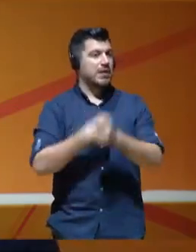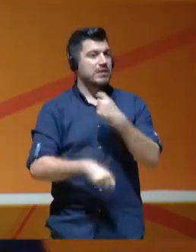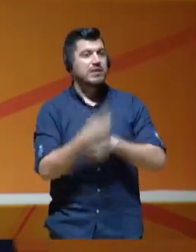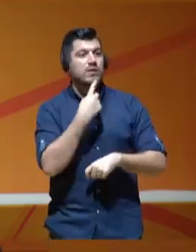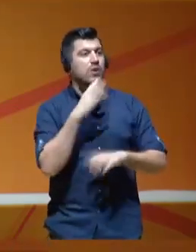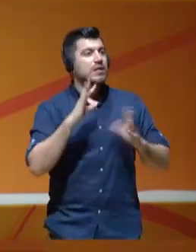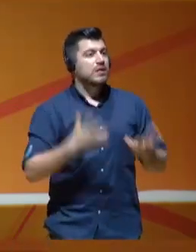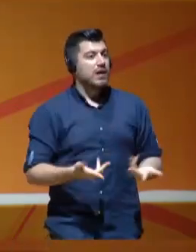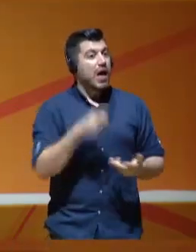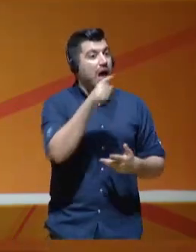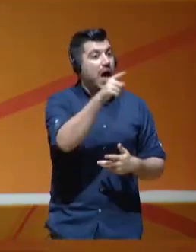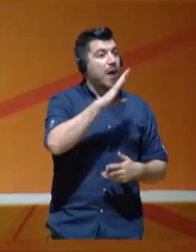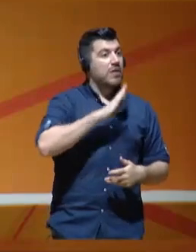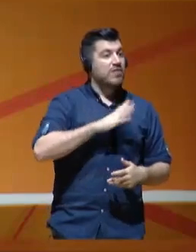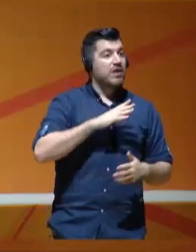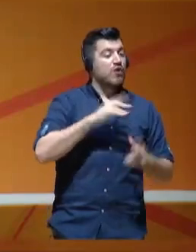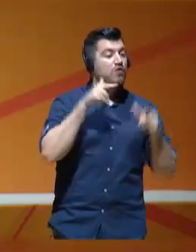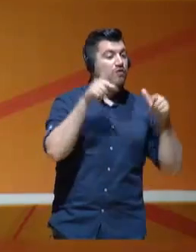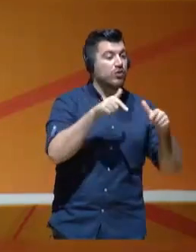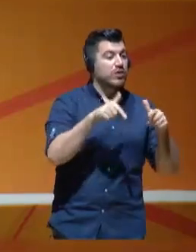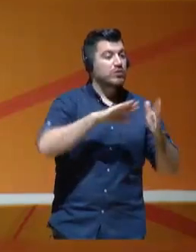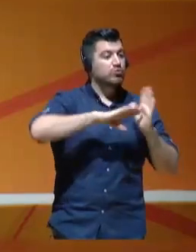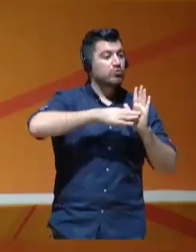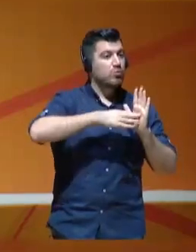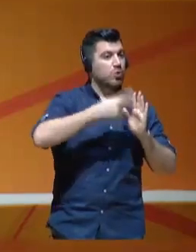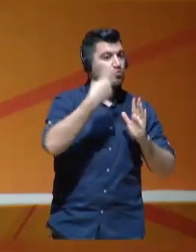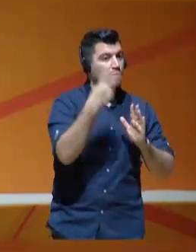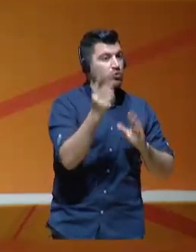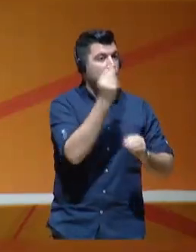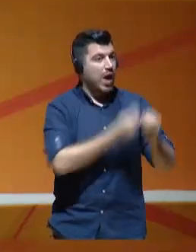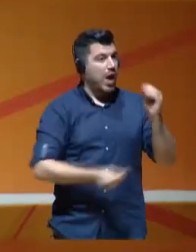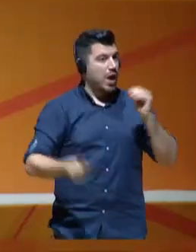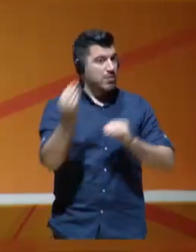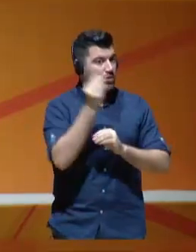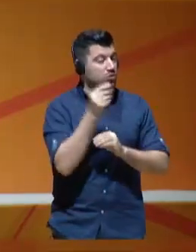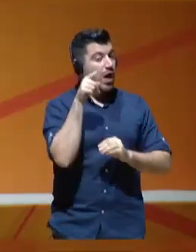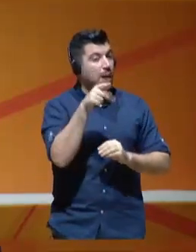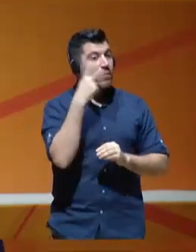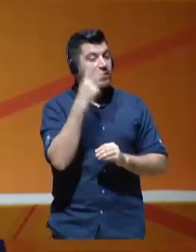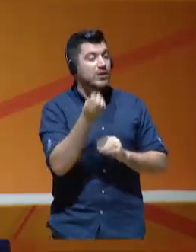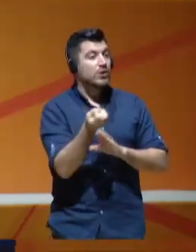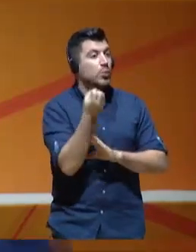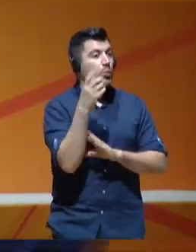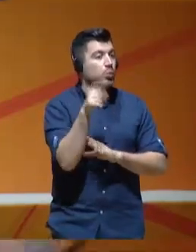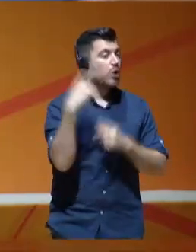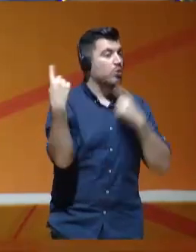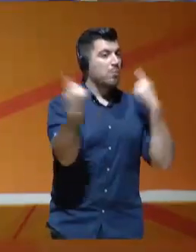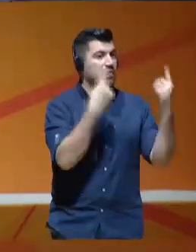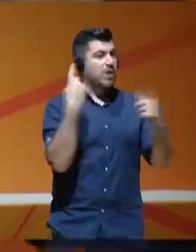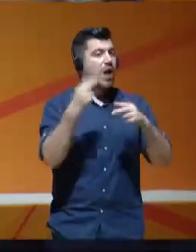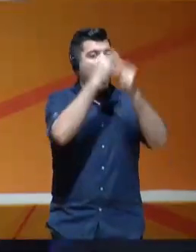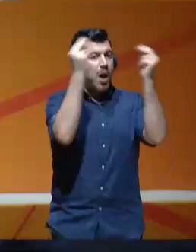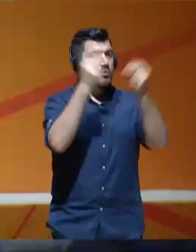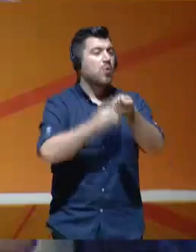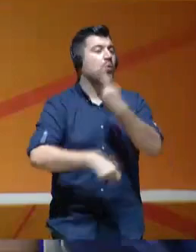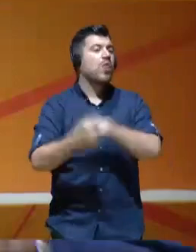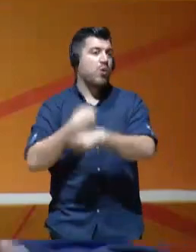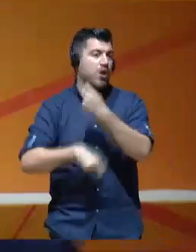δεις, άμα δεν φροντίσεις το προσωπικό σου έτσι, επιπλέον από ό,τι λέει ο νόμος, αν δεν κοιτάξεις την κουλτούρα, αν δεν κοιτάξεις το περιβάλλον, εγώ δεν αγοράζω τα προϊόντα